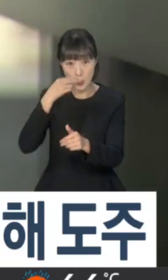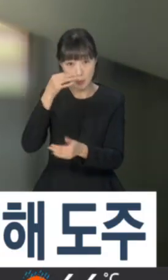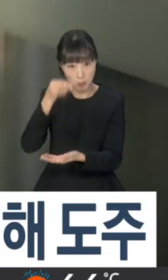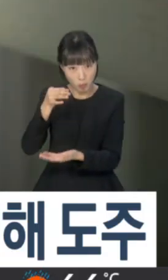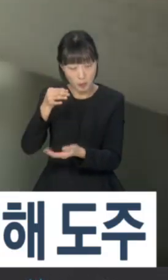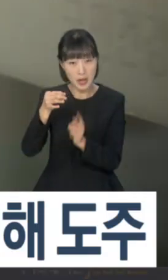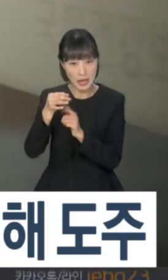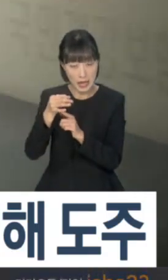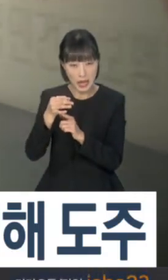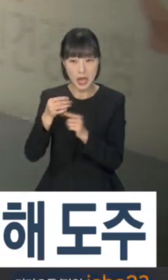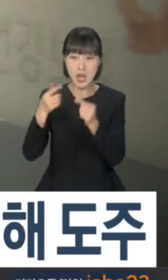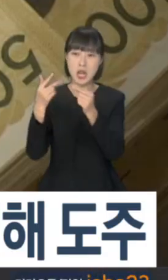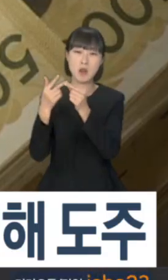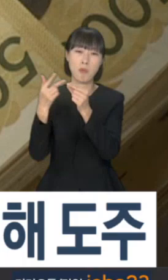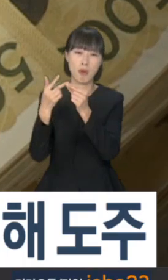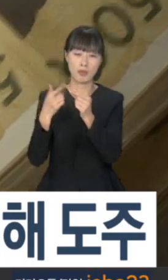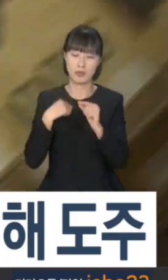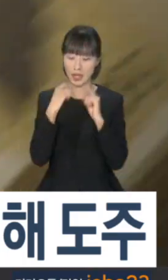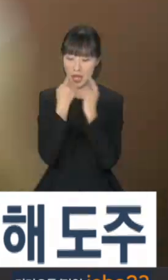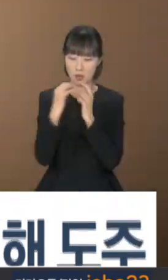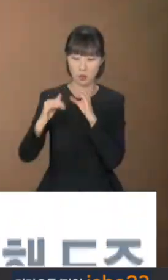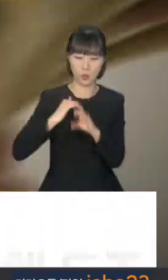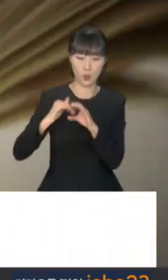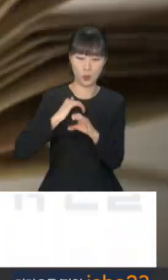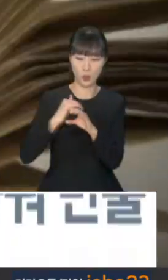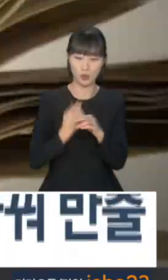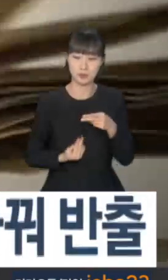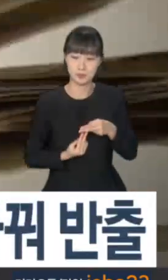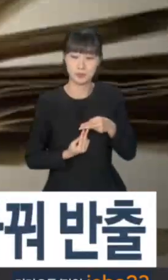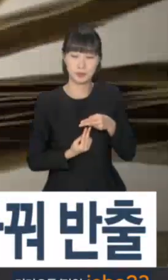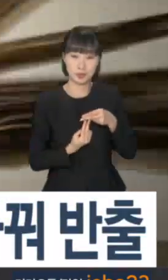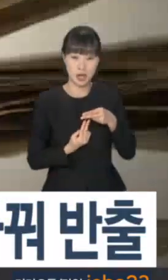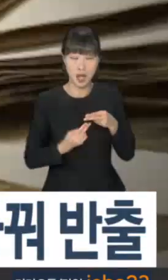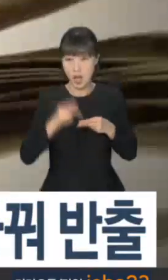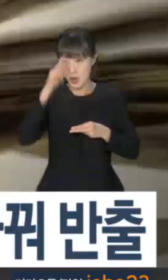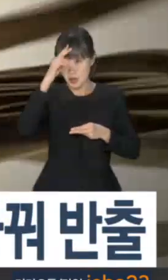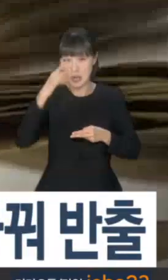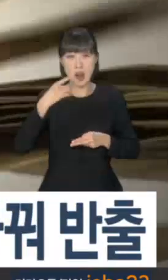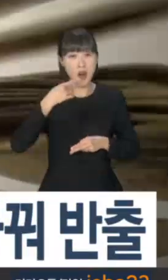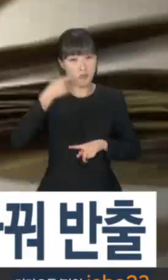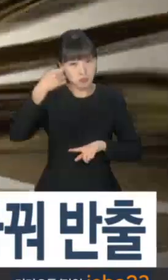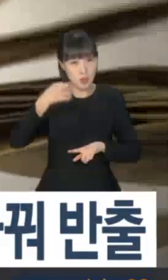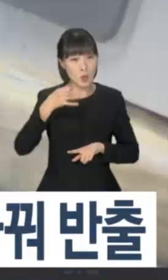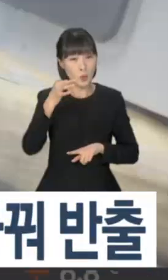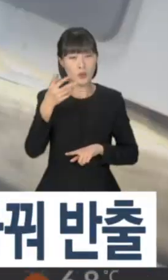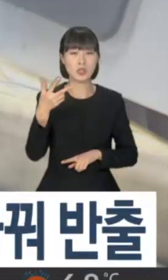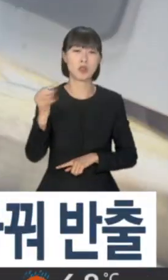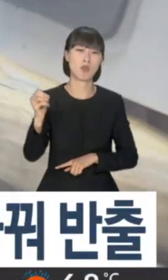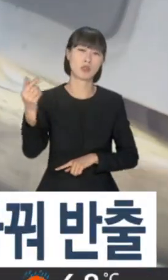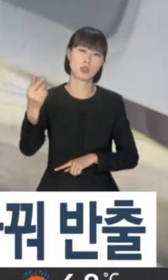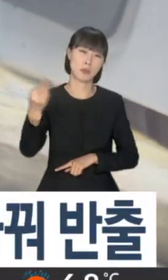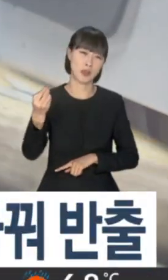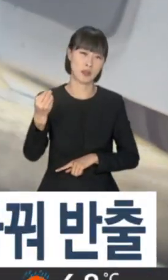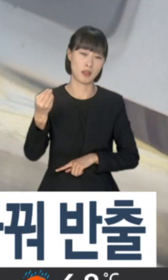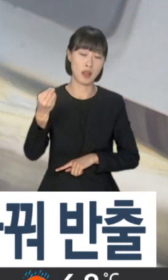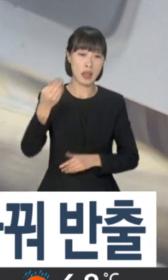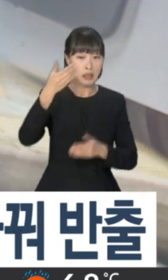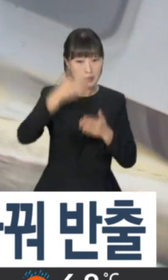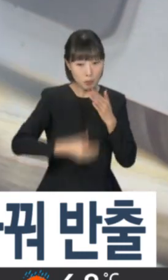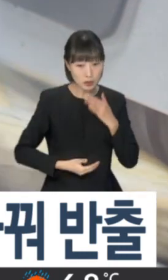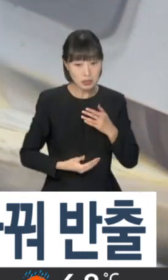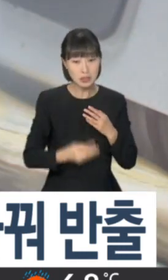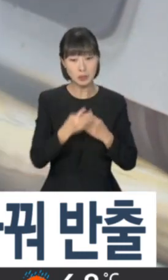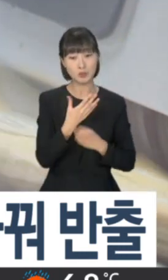자신의 계좌로 입금했습니다 경찰이 회수한 돈은 불과 7억 2천만 원 나머지 39억 원은